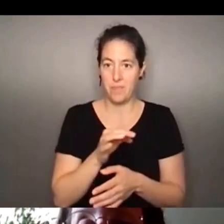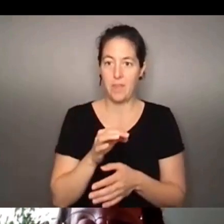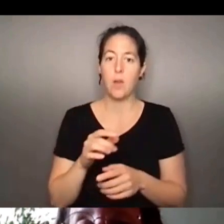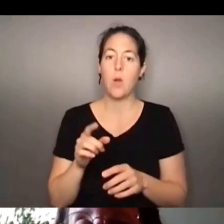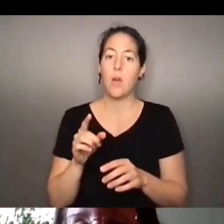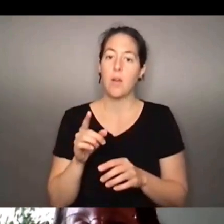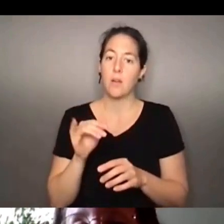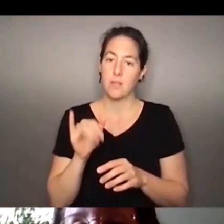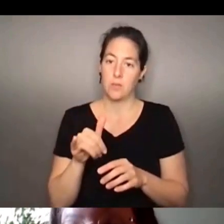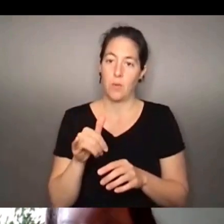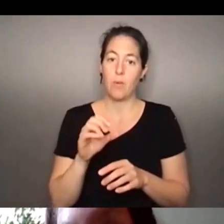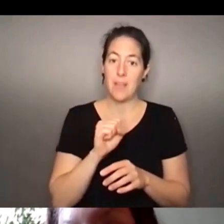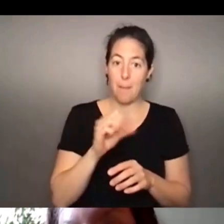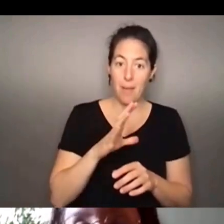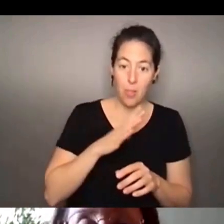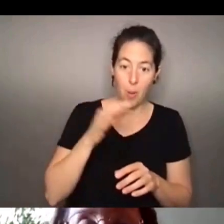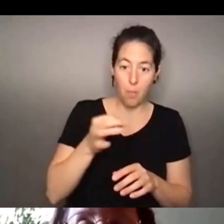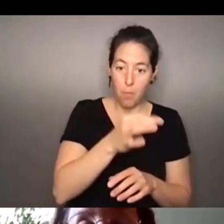ont ces petits points blancs-là sur eux.